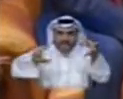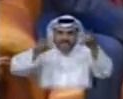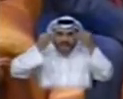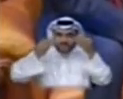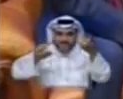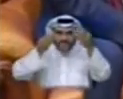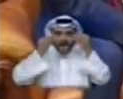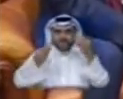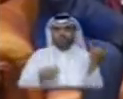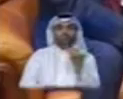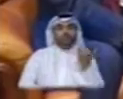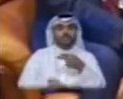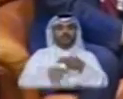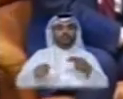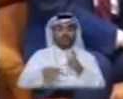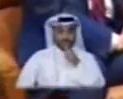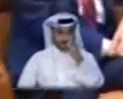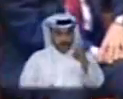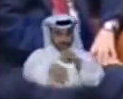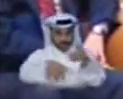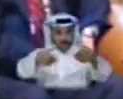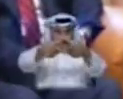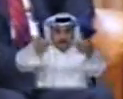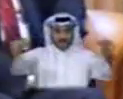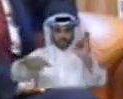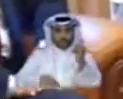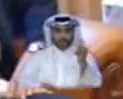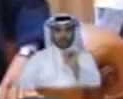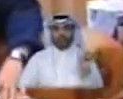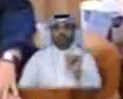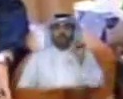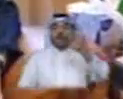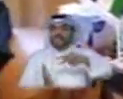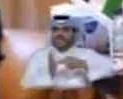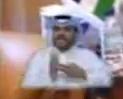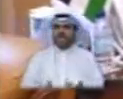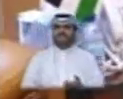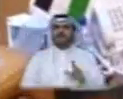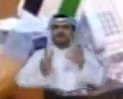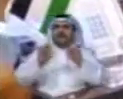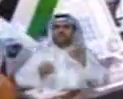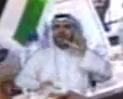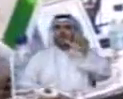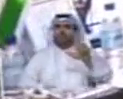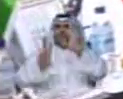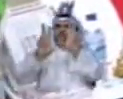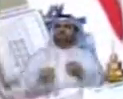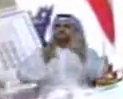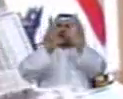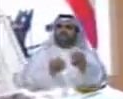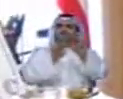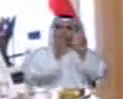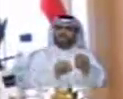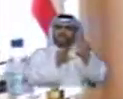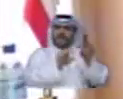المومني إن دول مجلس التعاون الخليجي تسعى للخروج من اللغة والطريقة النمطية للإعلام بما